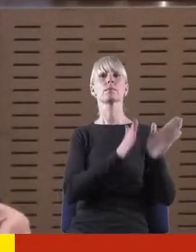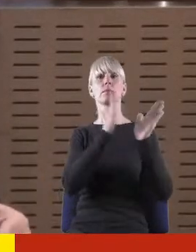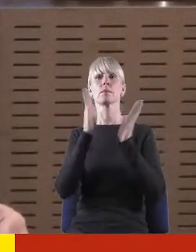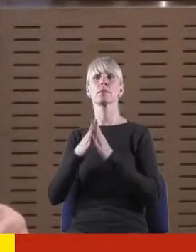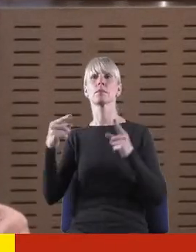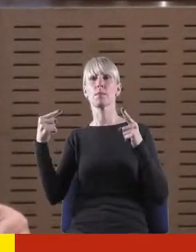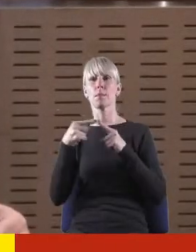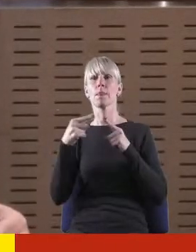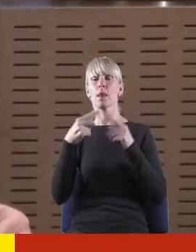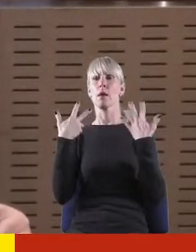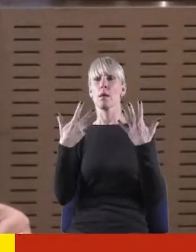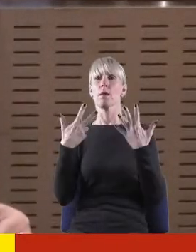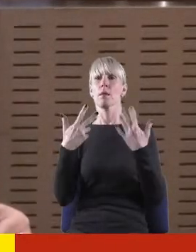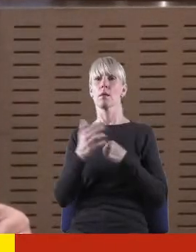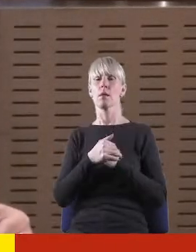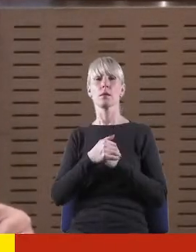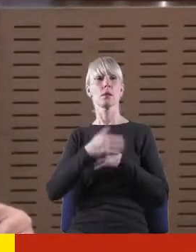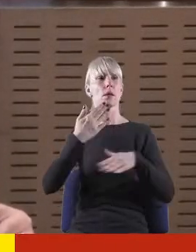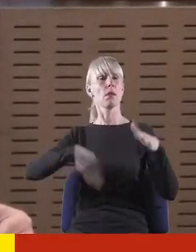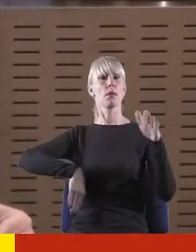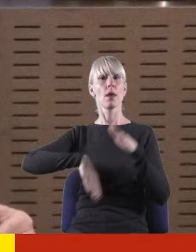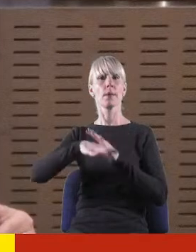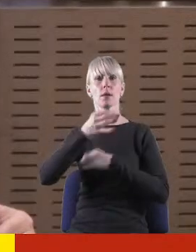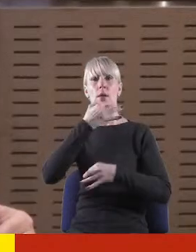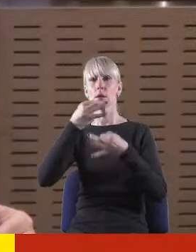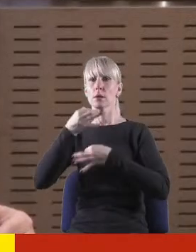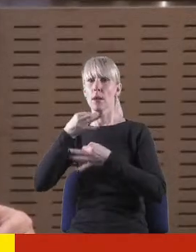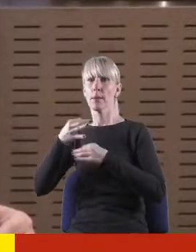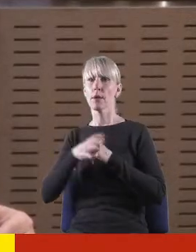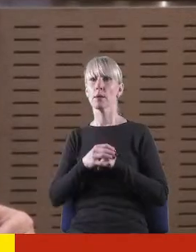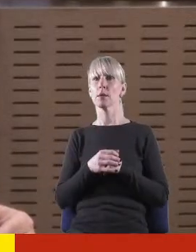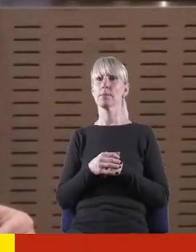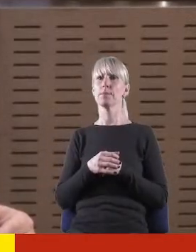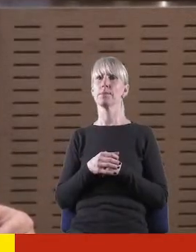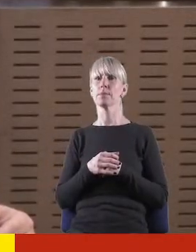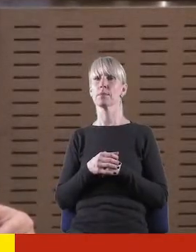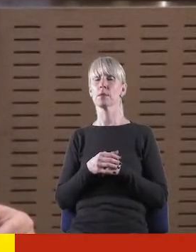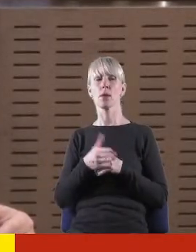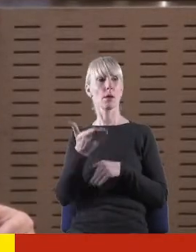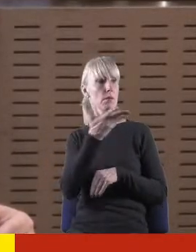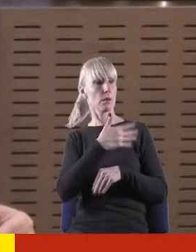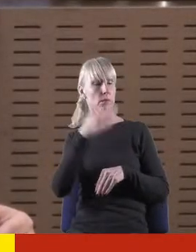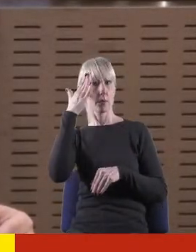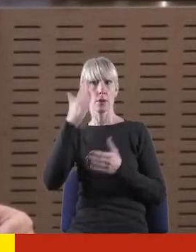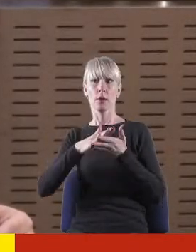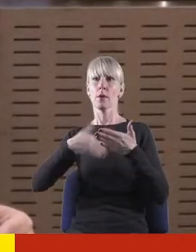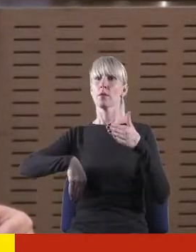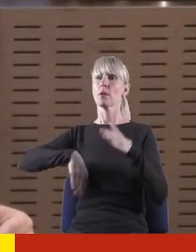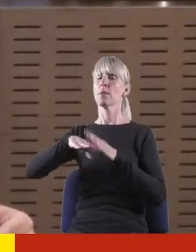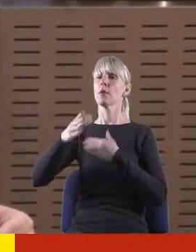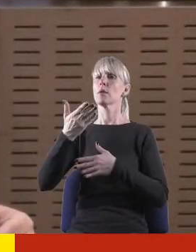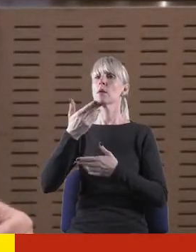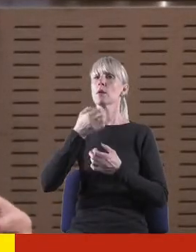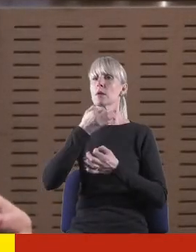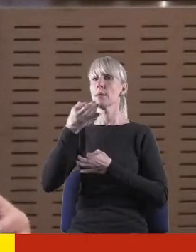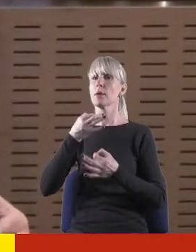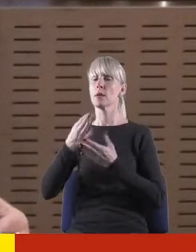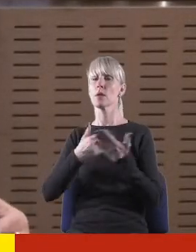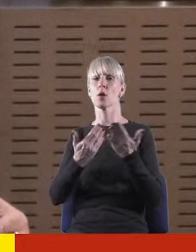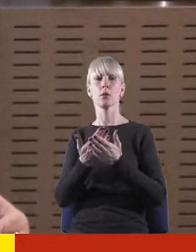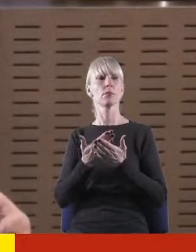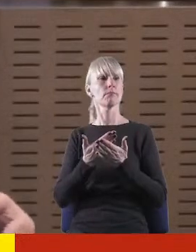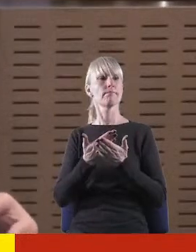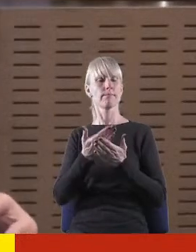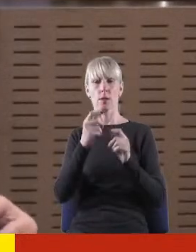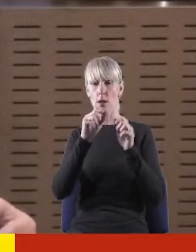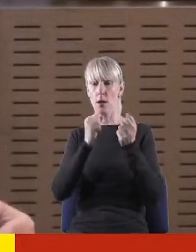punktu 8, to jest interpelacje i zapytania. Jak Państwo doskonale wiecie, interpelacje i zapytania składa się na piśmie zgodnie z naszym